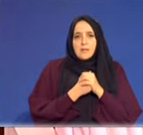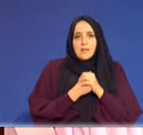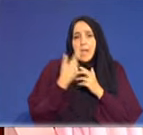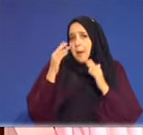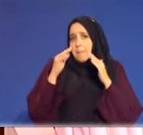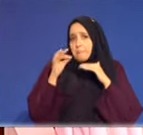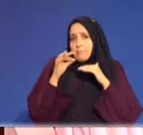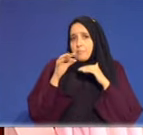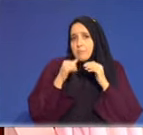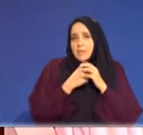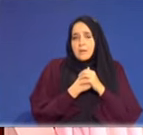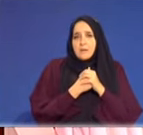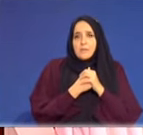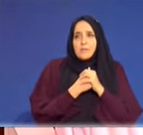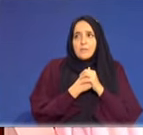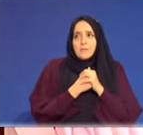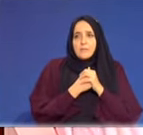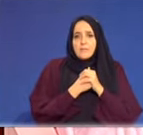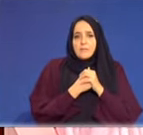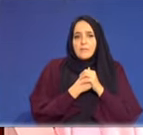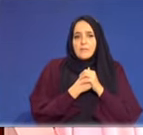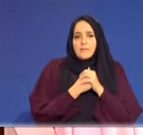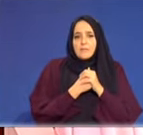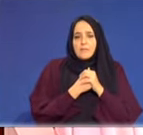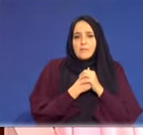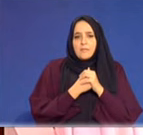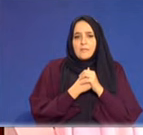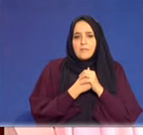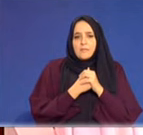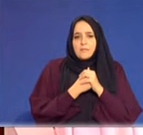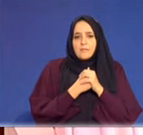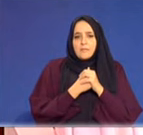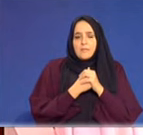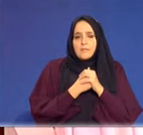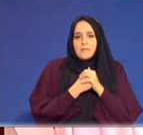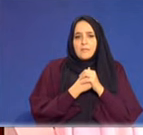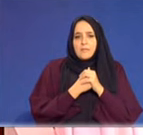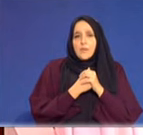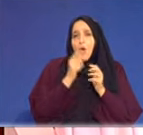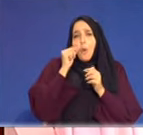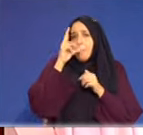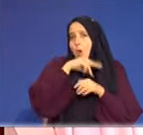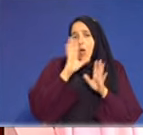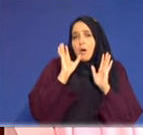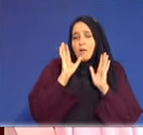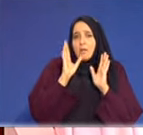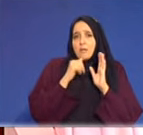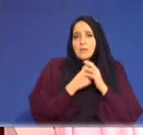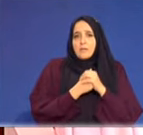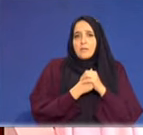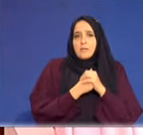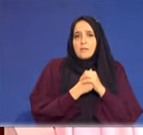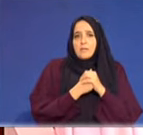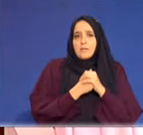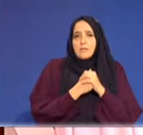أخرى. حرمة من؟ والد أخ؟ في الرجل هذا اللي تزوجت معاه. ومن